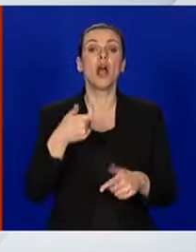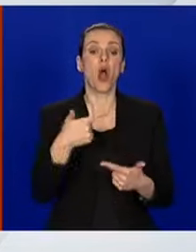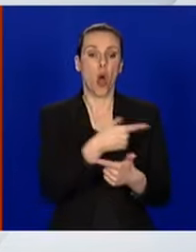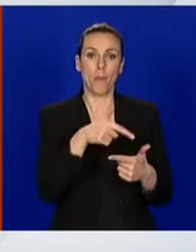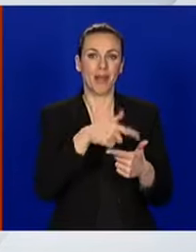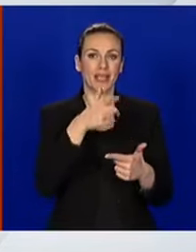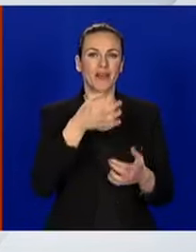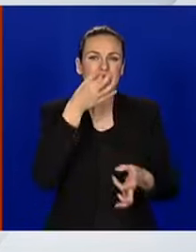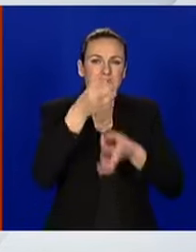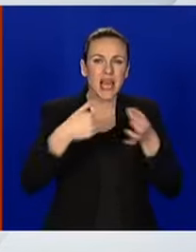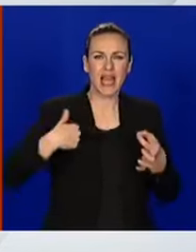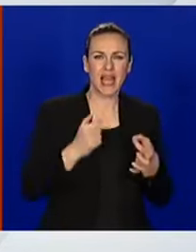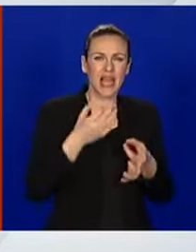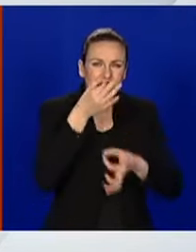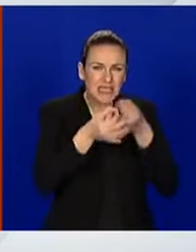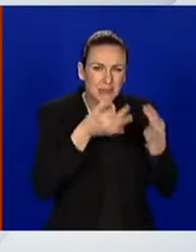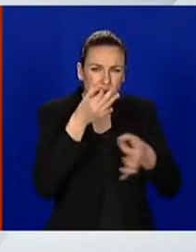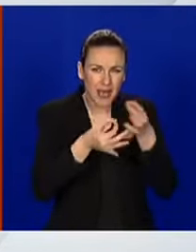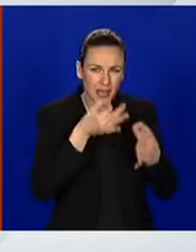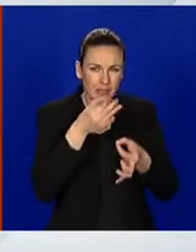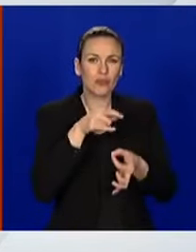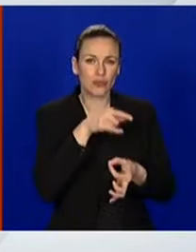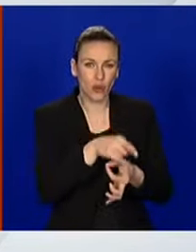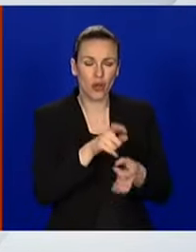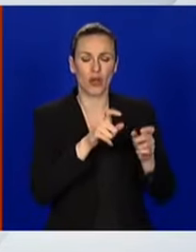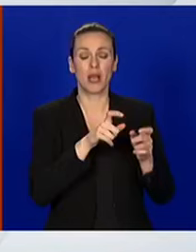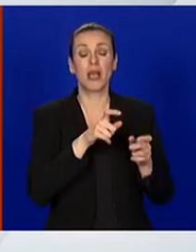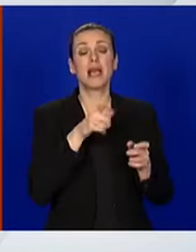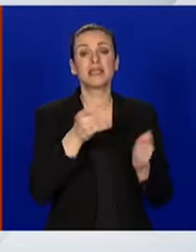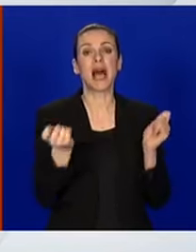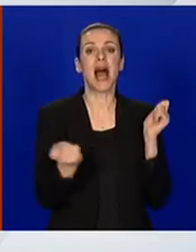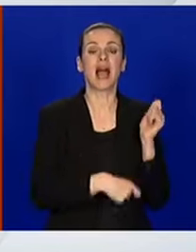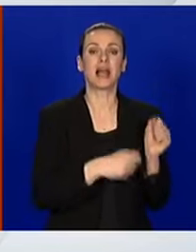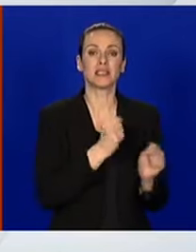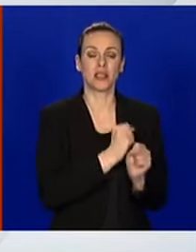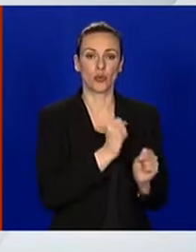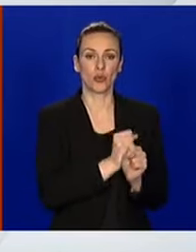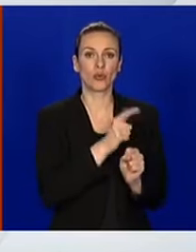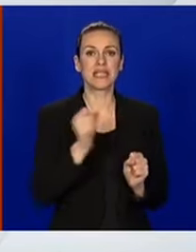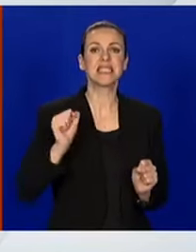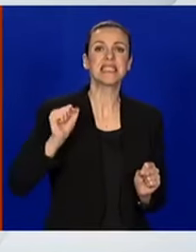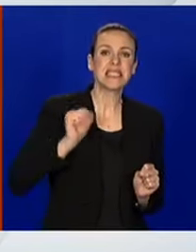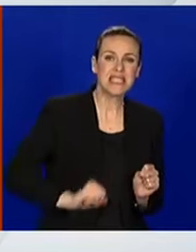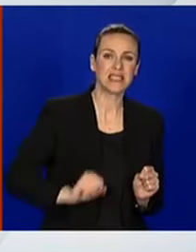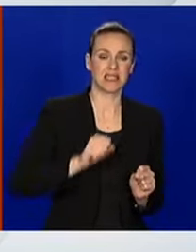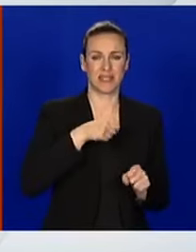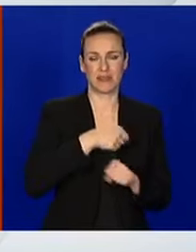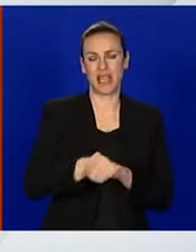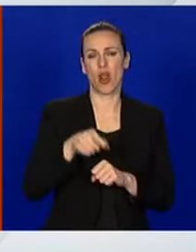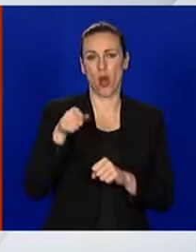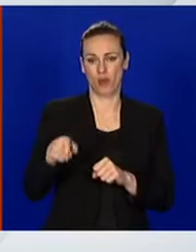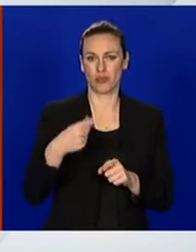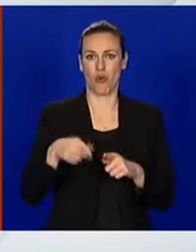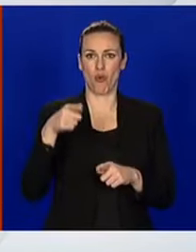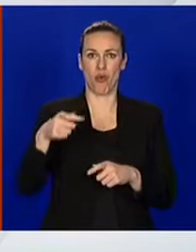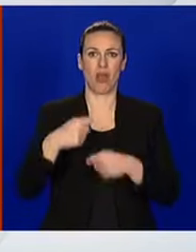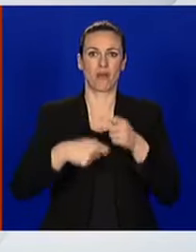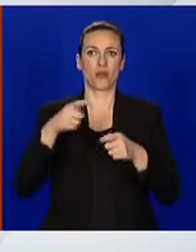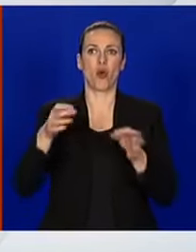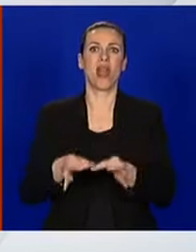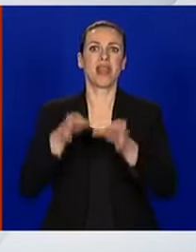kriminalističkom istraživanju za kazneno djelo prisile prema osobi koja obavlja poslove od